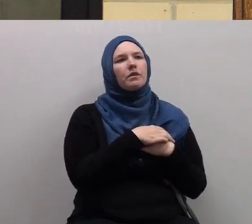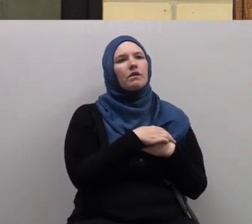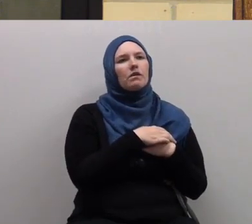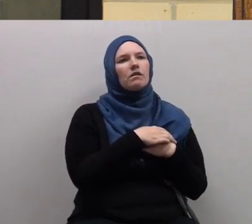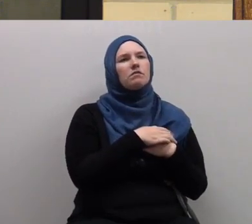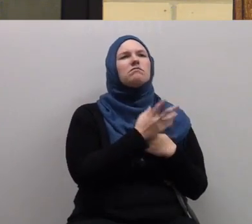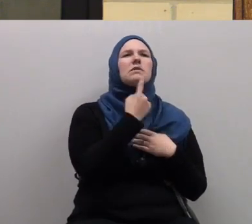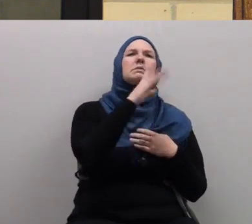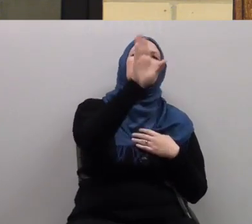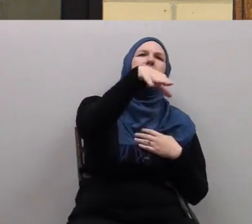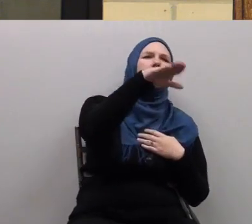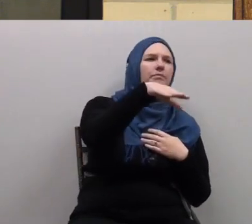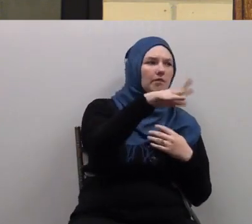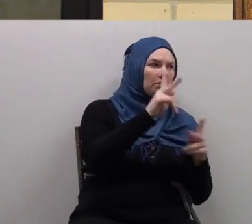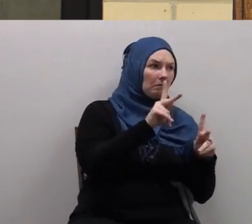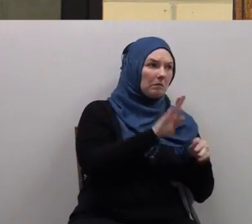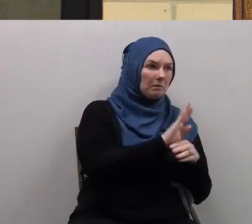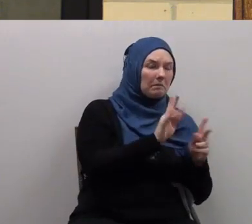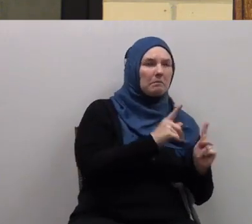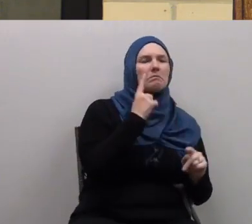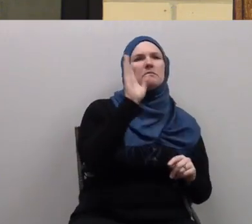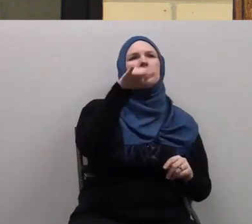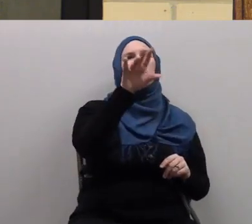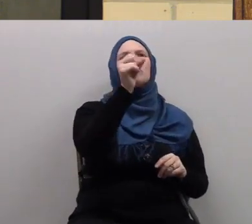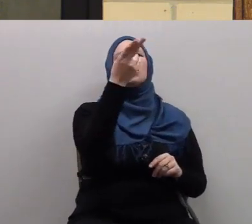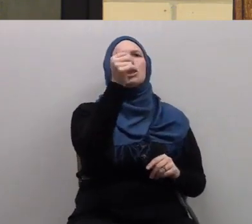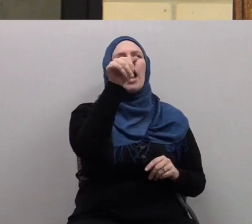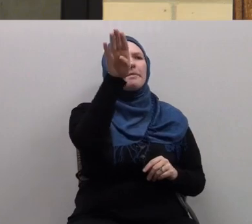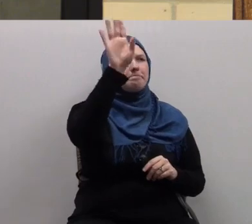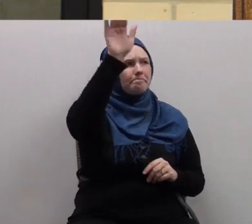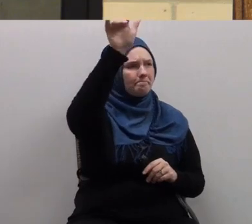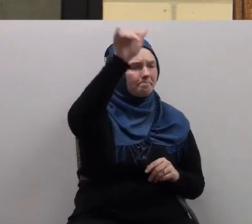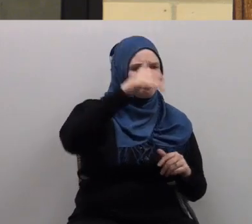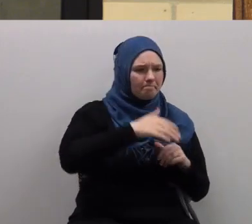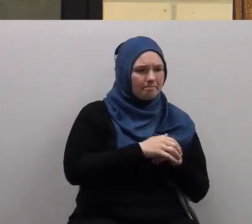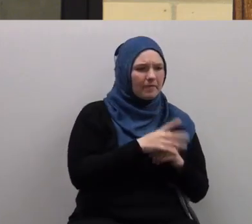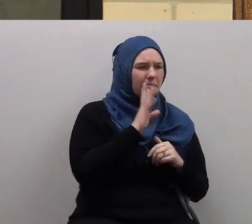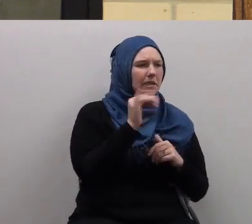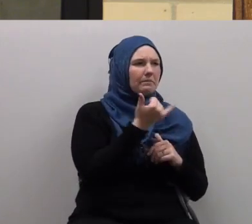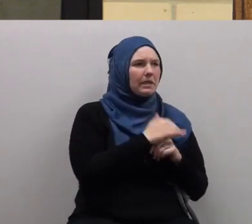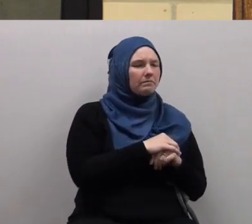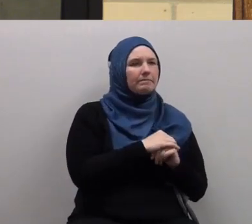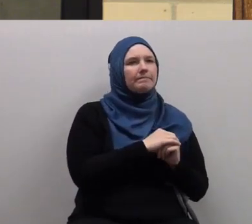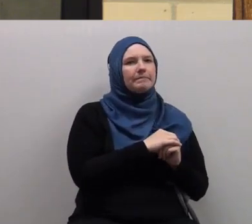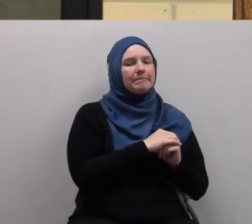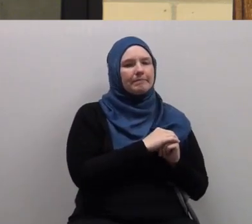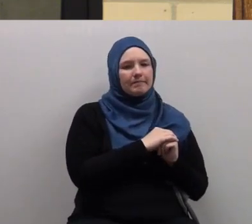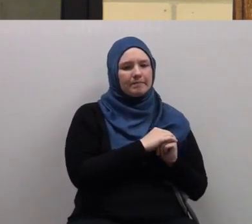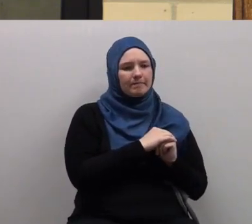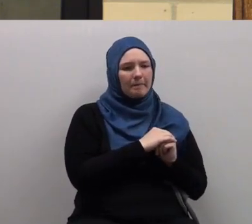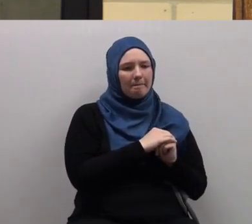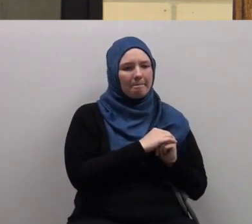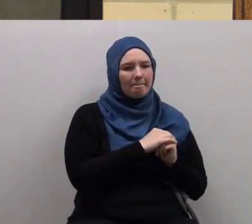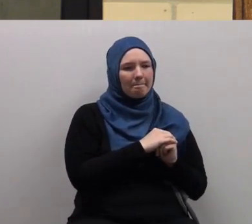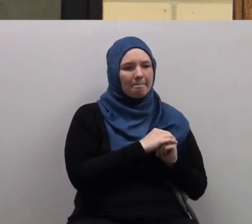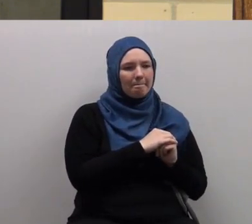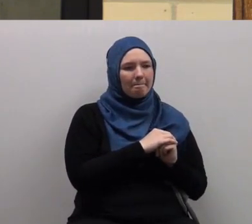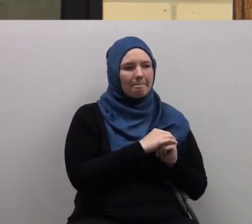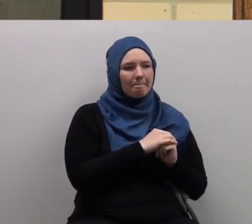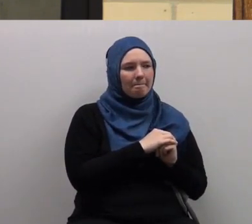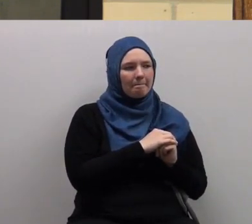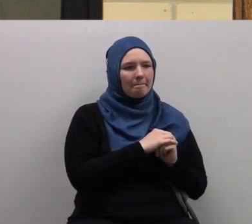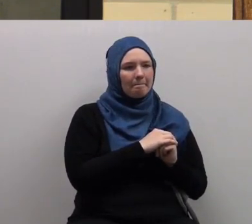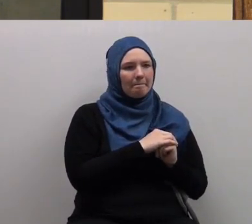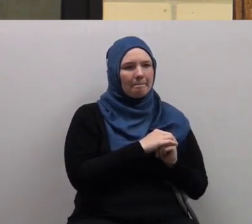said, O Shu'aib, أَصَلَاتُكَ تَأْمُرُكَ أَن نَتْرُكَ مَا يَعْبُدُ